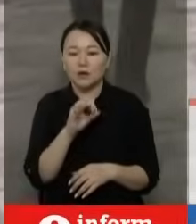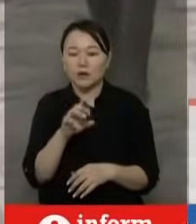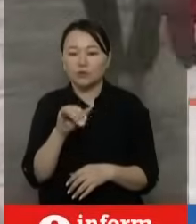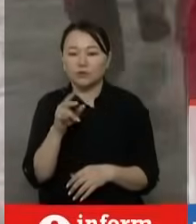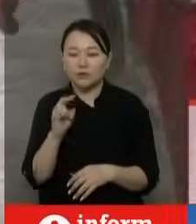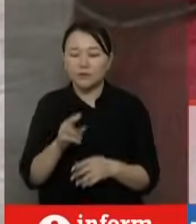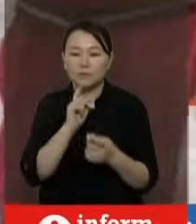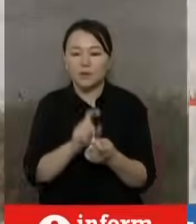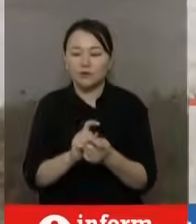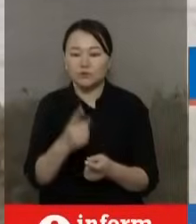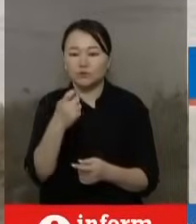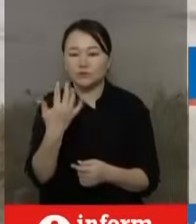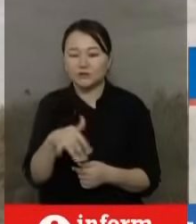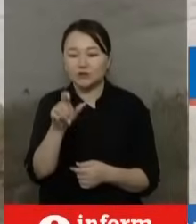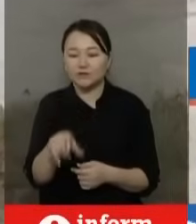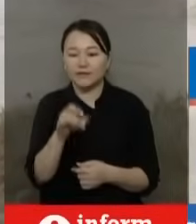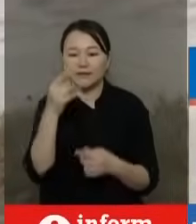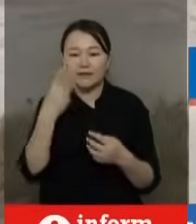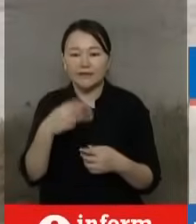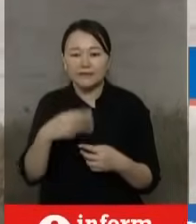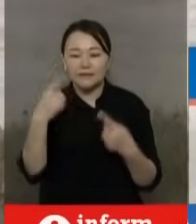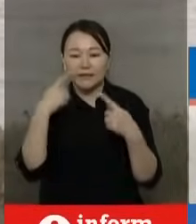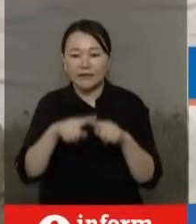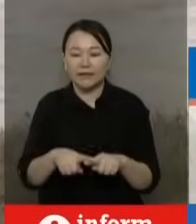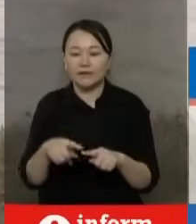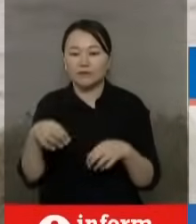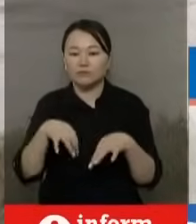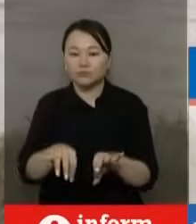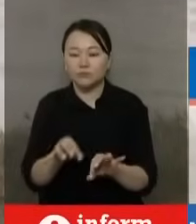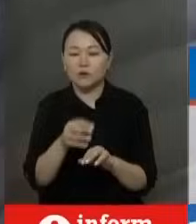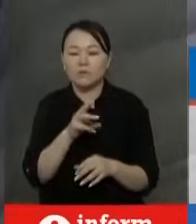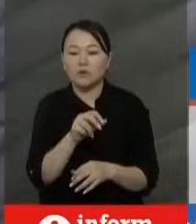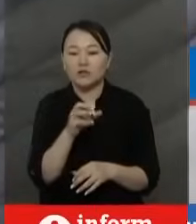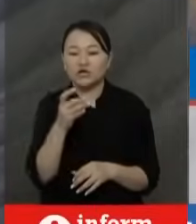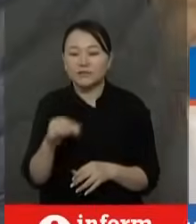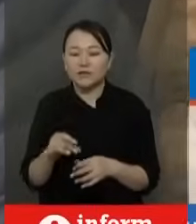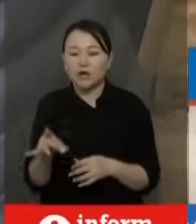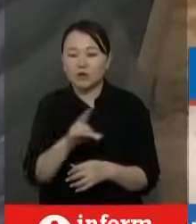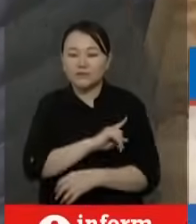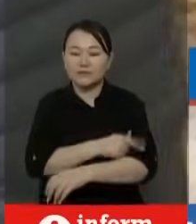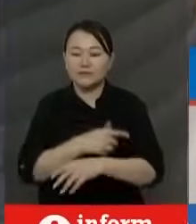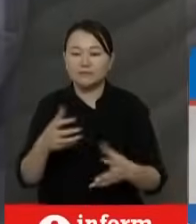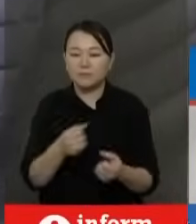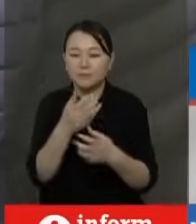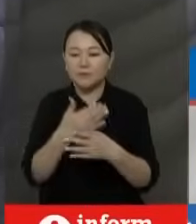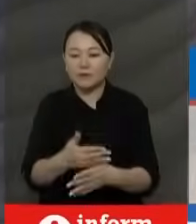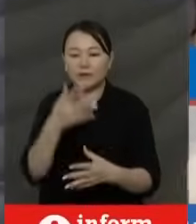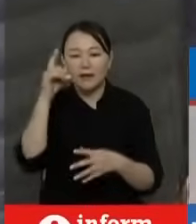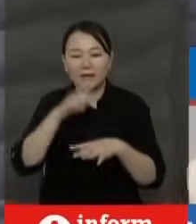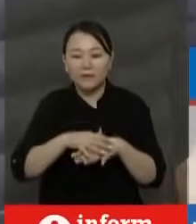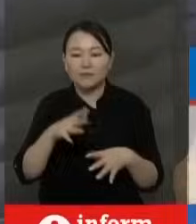паводками боролись 150 человек и 30 единиц техники. Из села Жагабулак в Мугалжарском районе силами спасателей акимата были